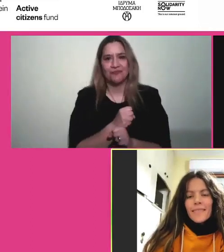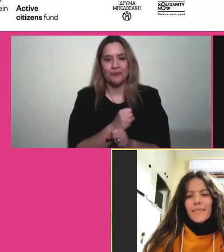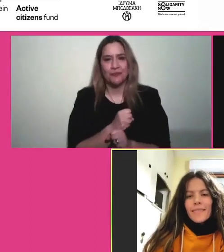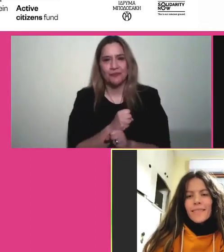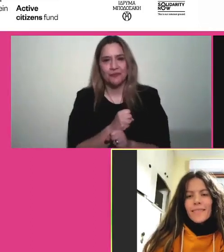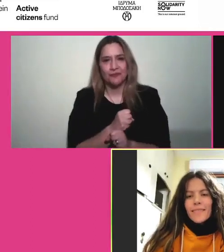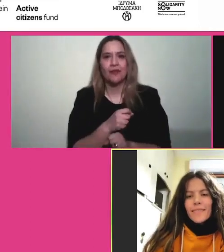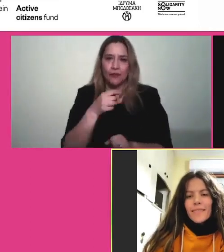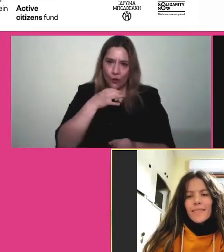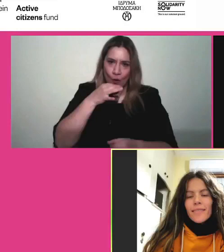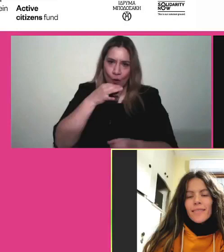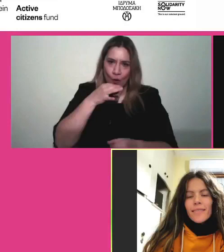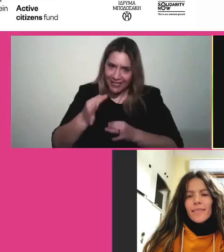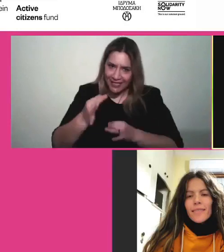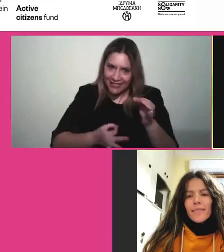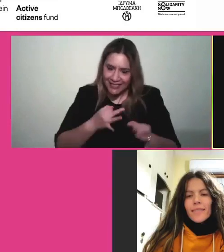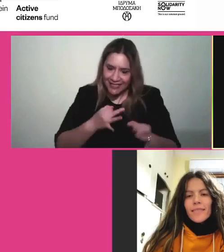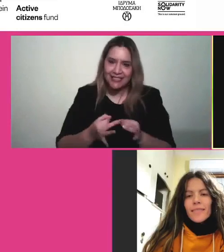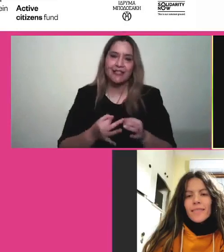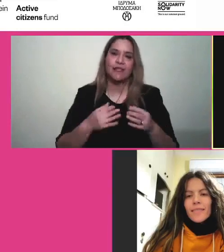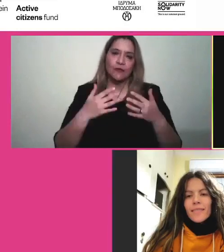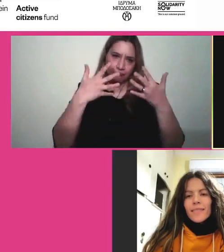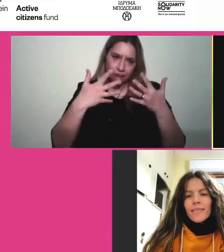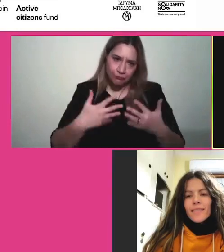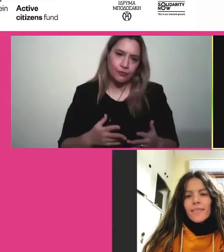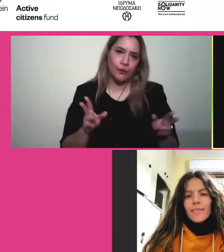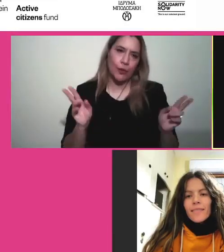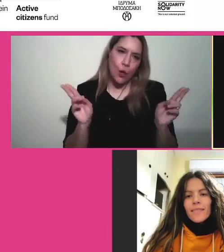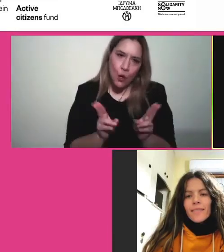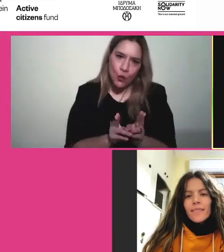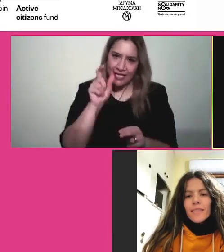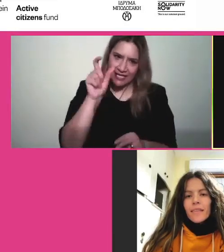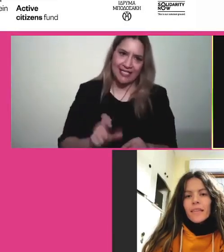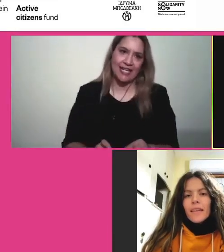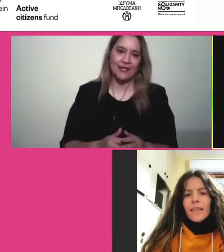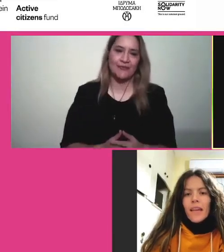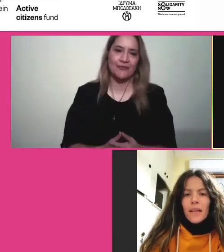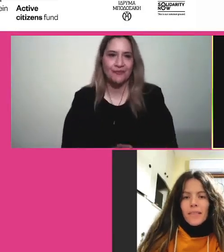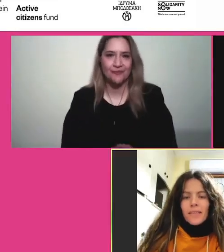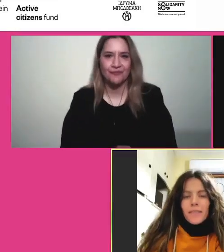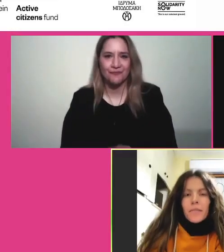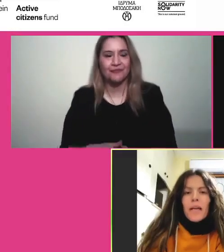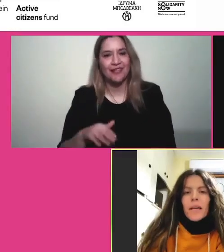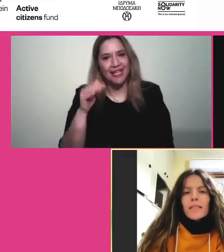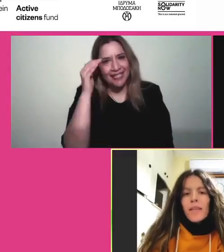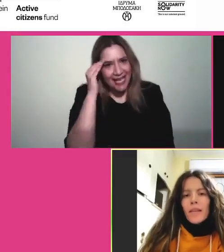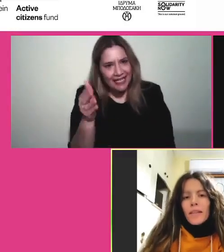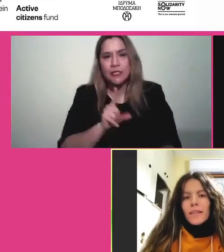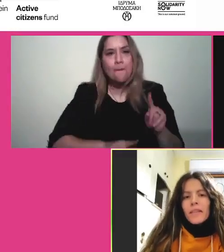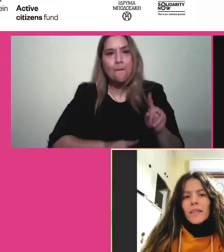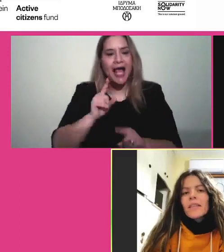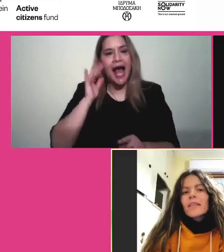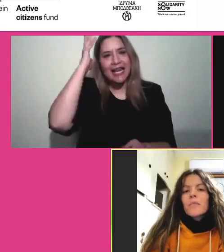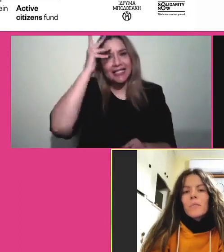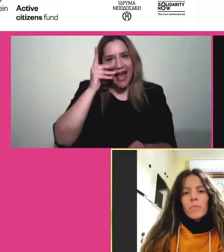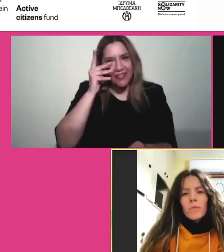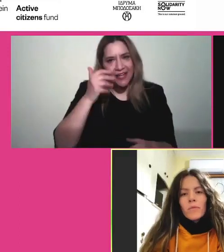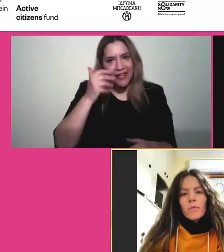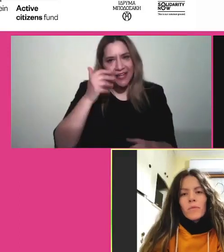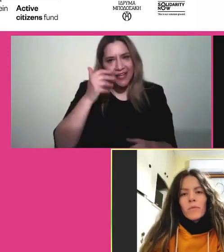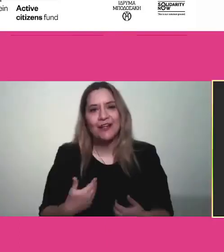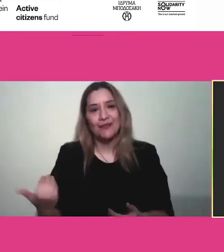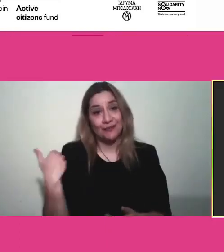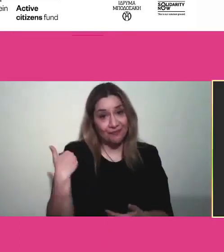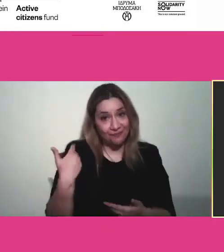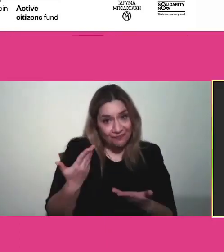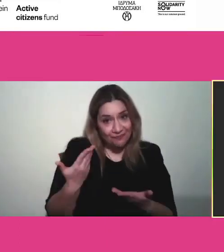Δίνω το λόγο σε σένα να μας πεις έτσι λίγα λόγια και εσύ για εσένα. Γεια σας, είμαι η Αλεξάνδρα. Είναι τιμή μου που